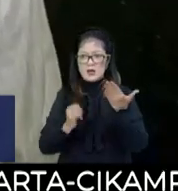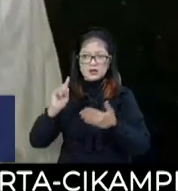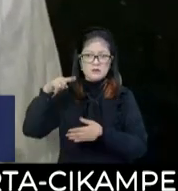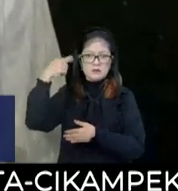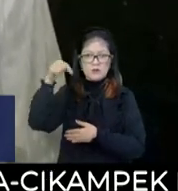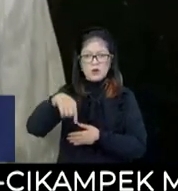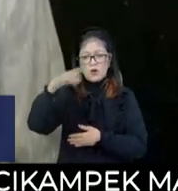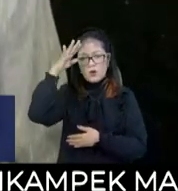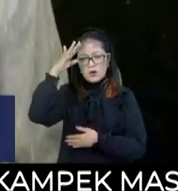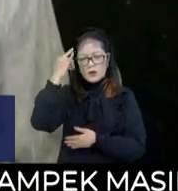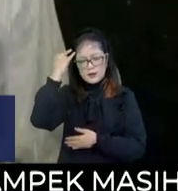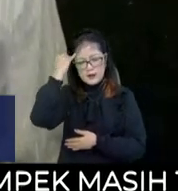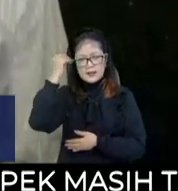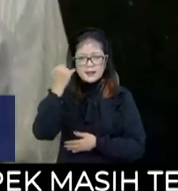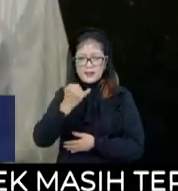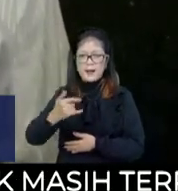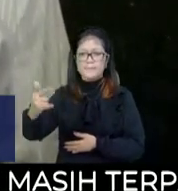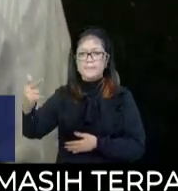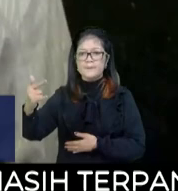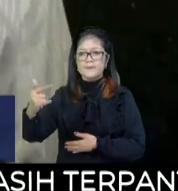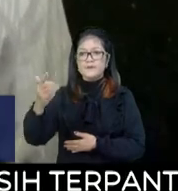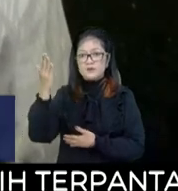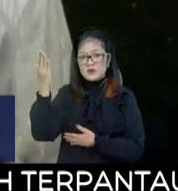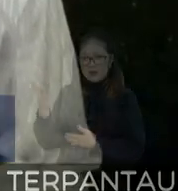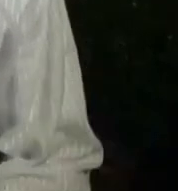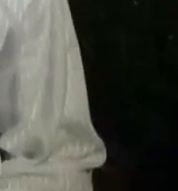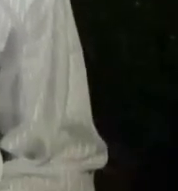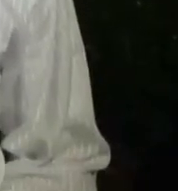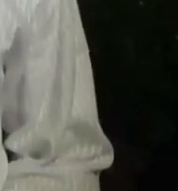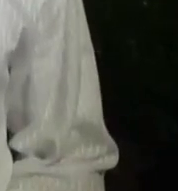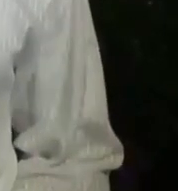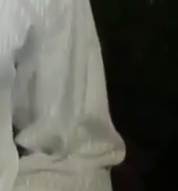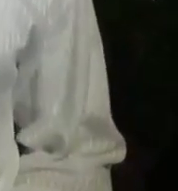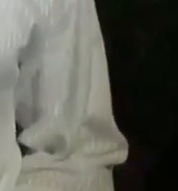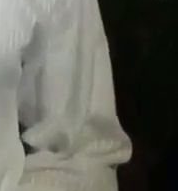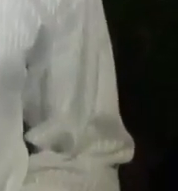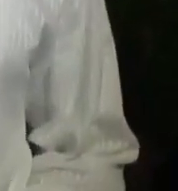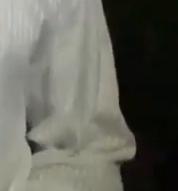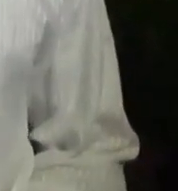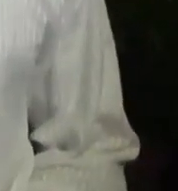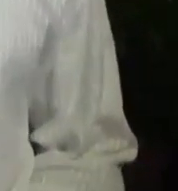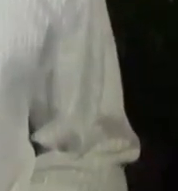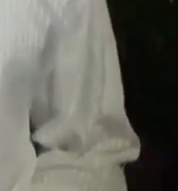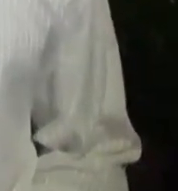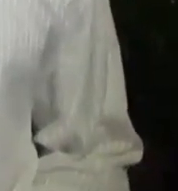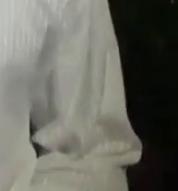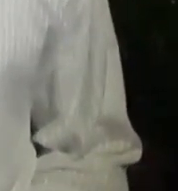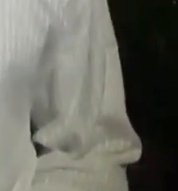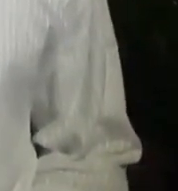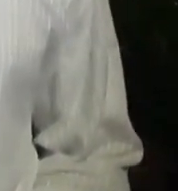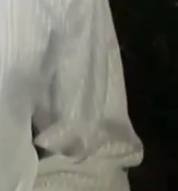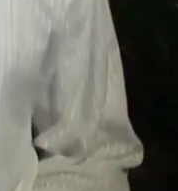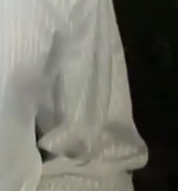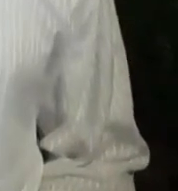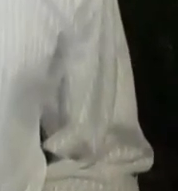selalu sebagai salah satu legenda perfilman Indonesia ya. Karena memang jiwanya,